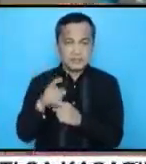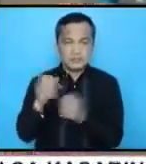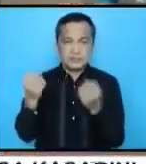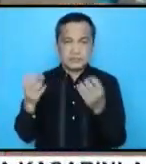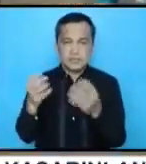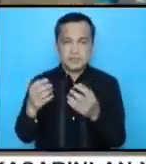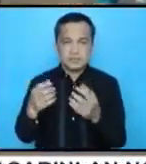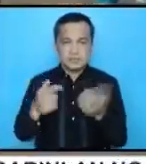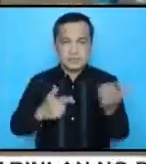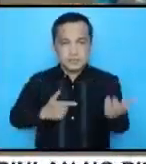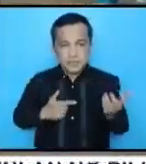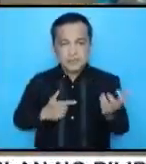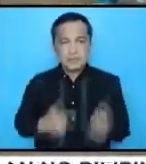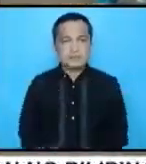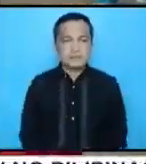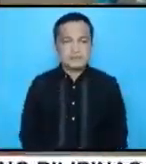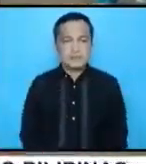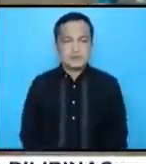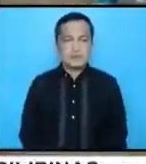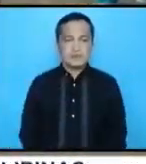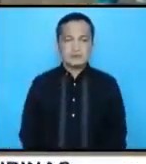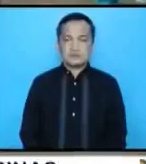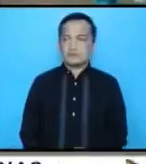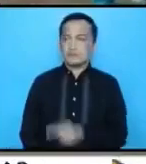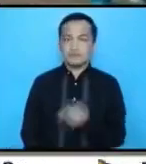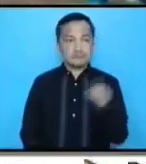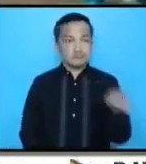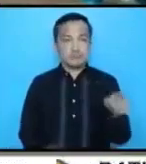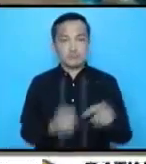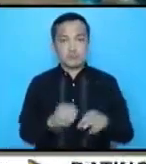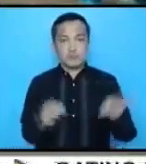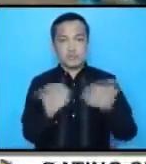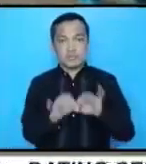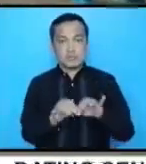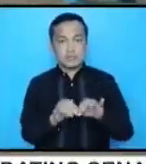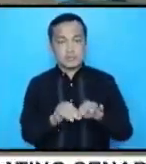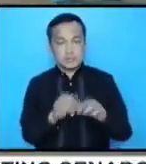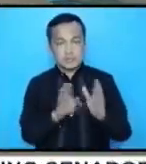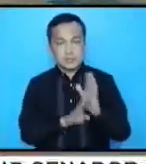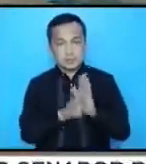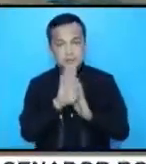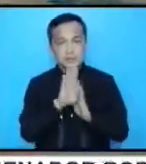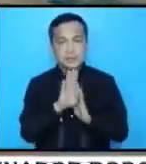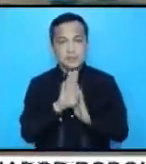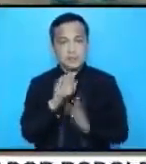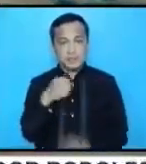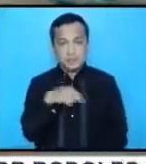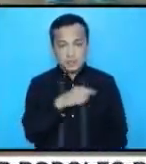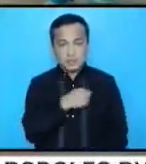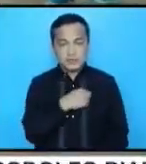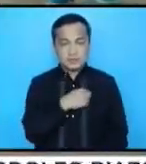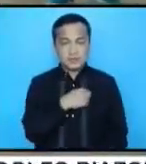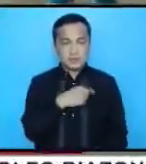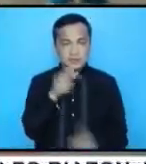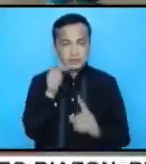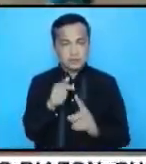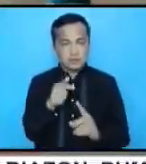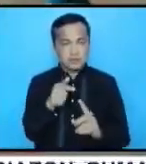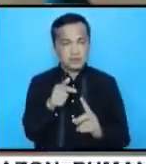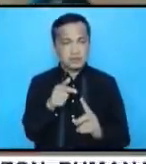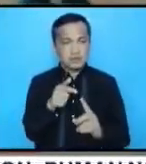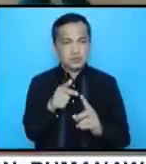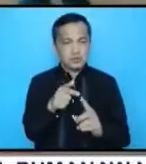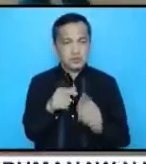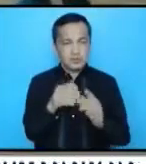rebelde. It's very important doon sa development and our attainment towards the progress,